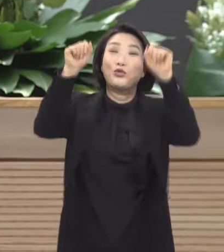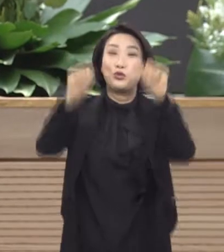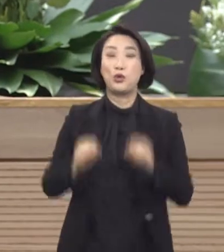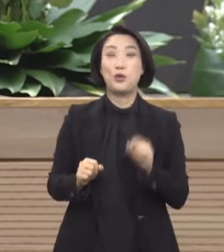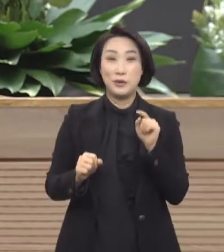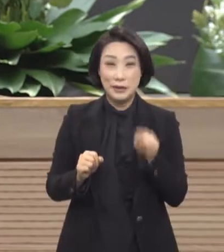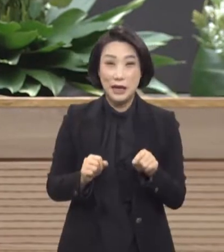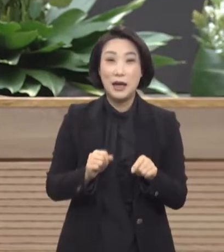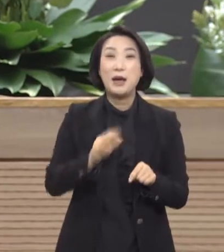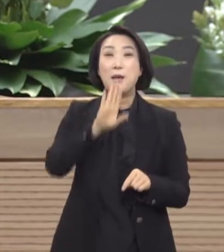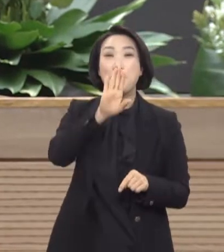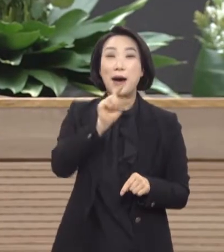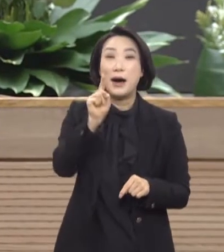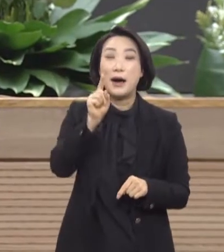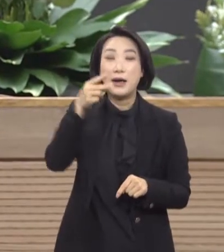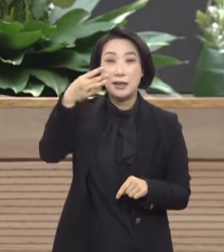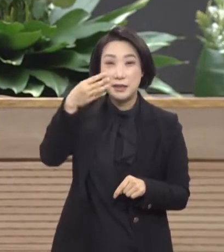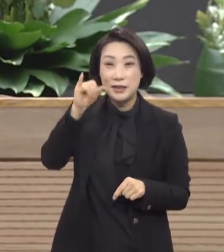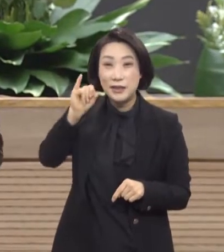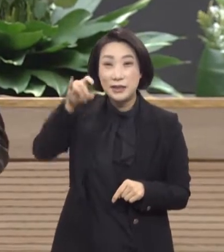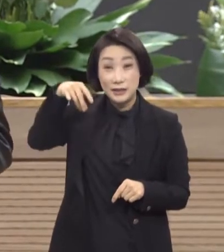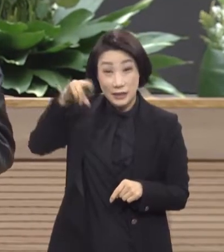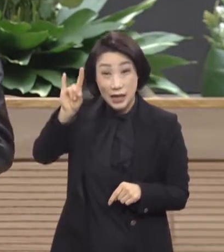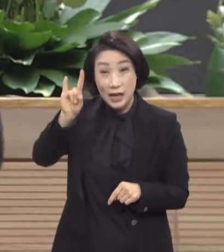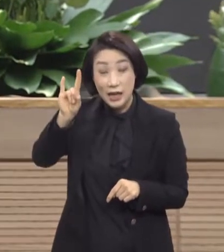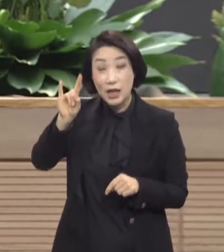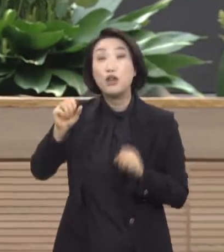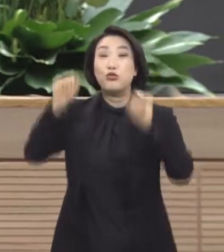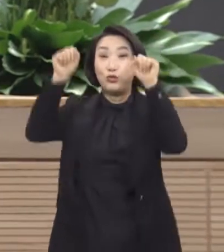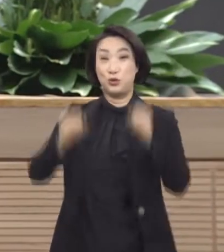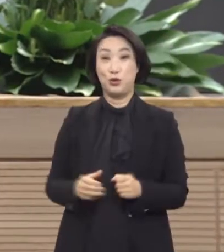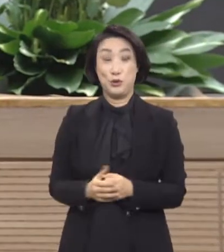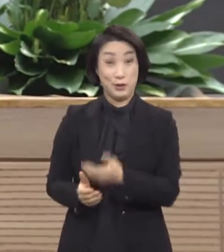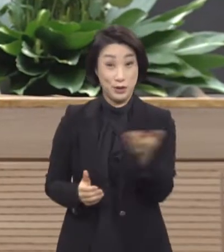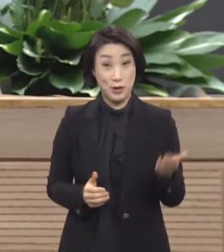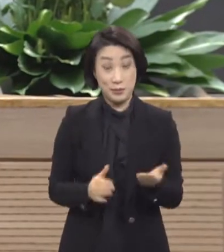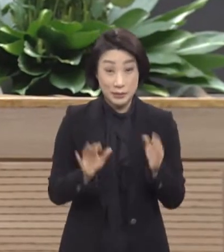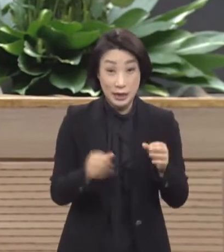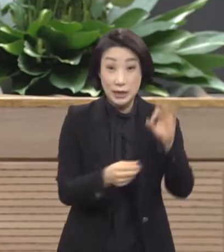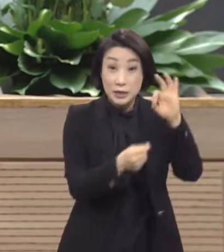운동이 바리새 운동이니 십계명을